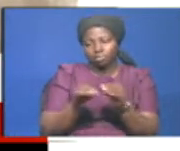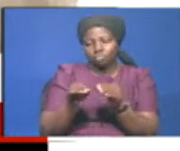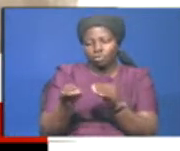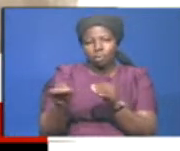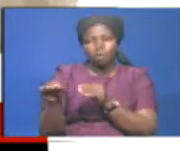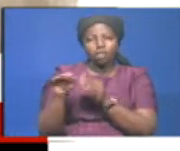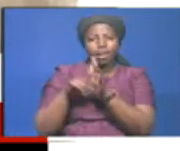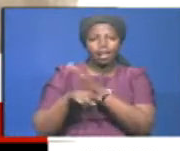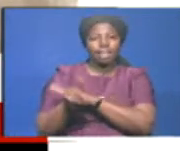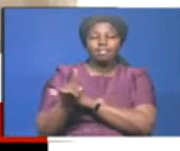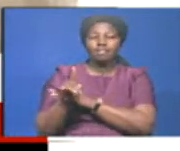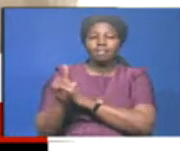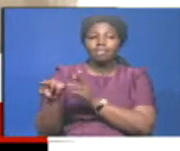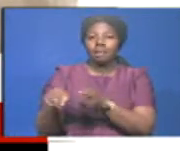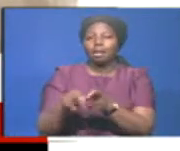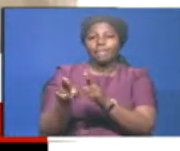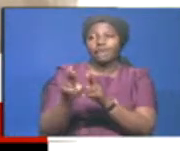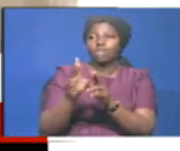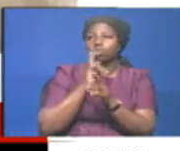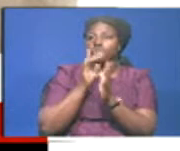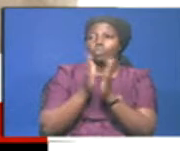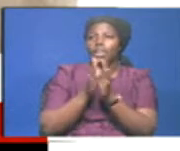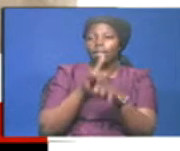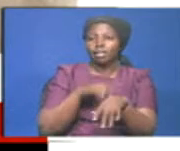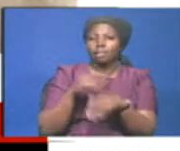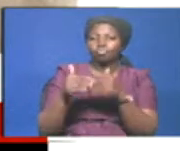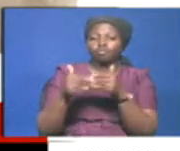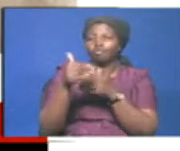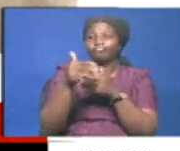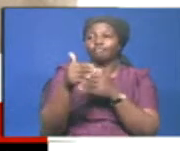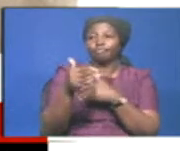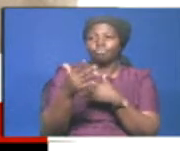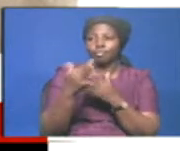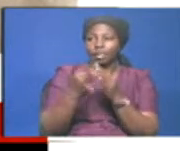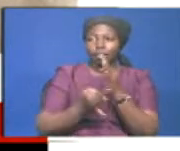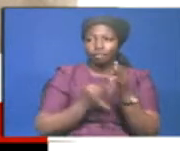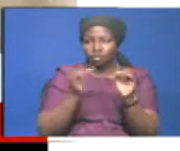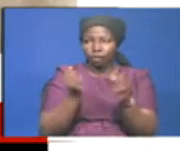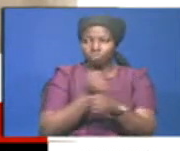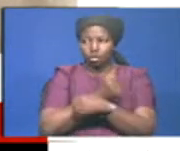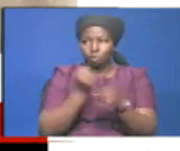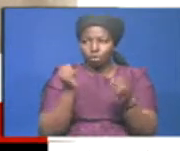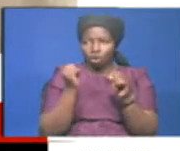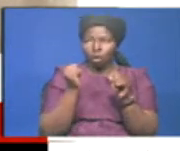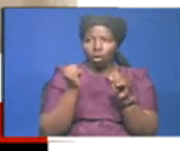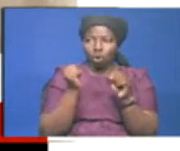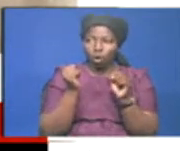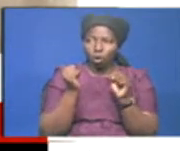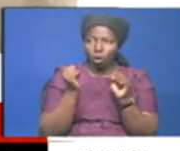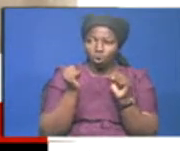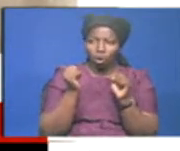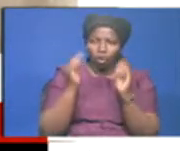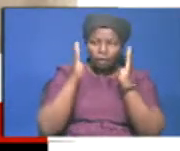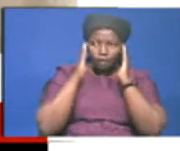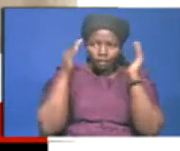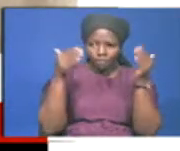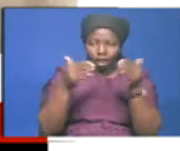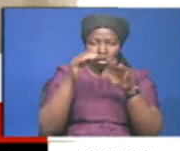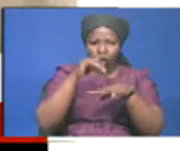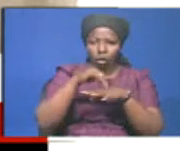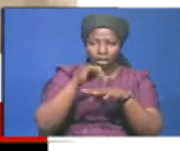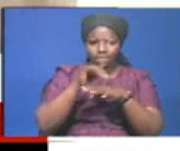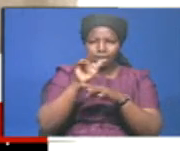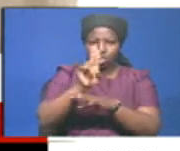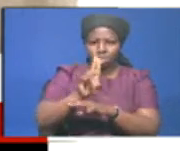zetu. Kwa hivyo with the time, kama hatuwezi tilia maanani mambo ya recycling ya plastic,